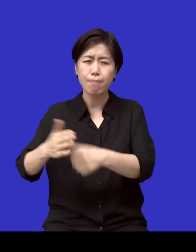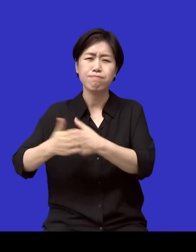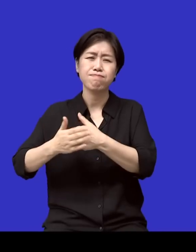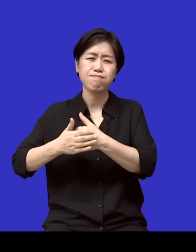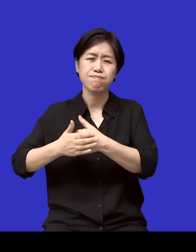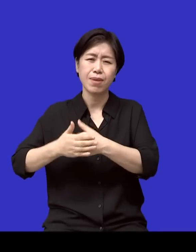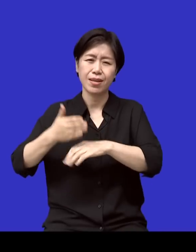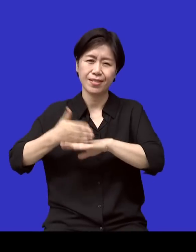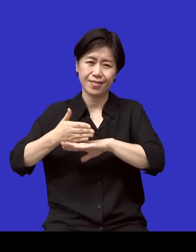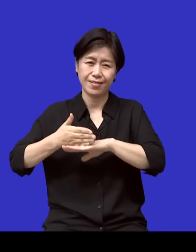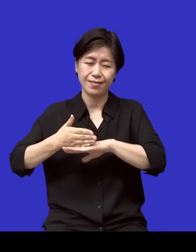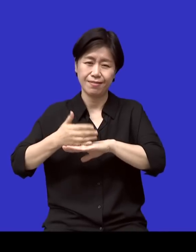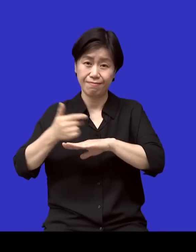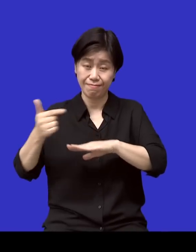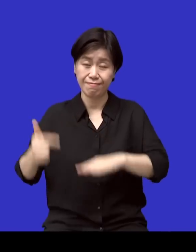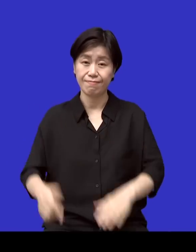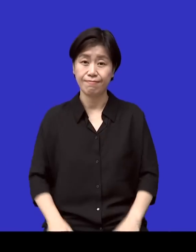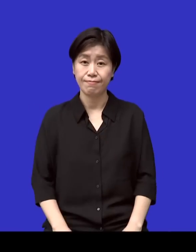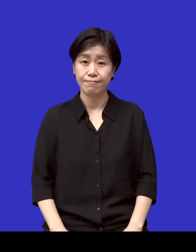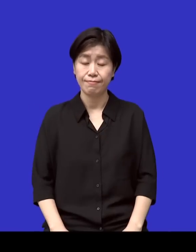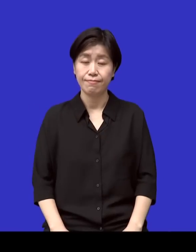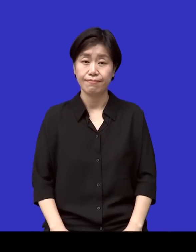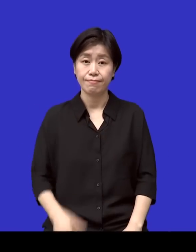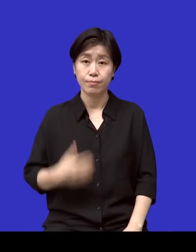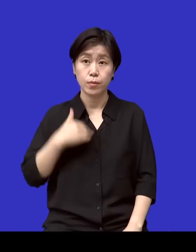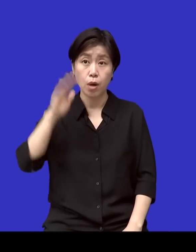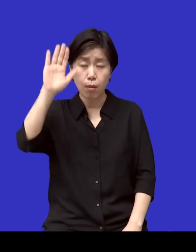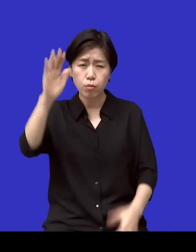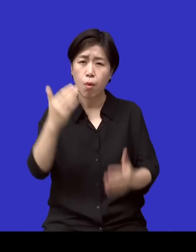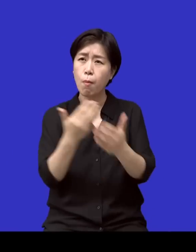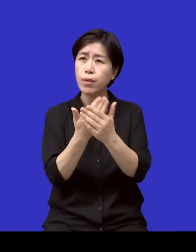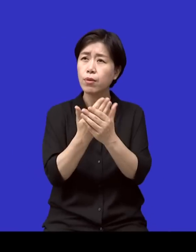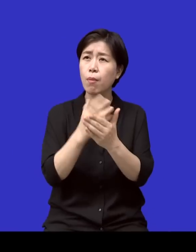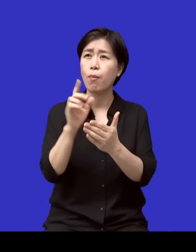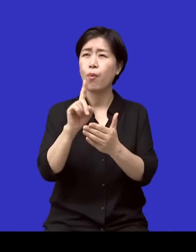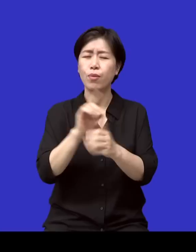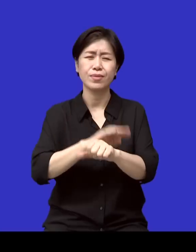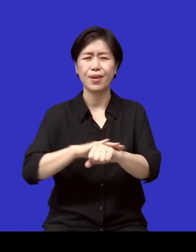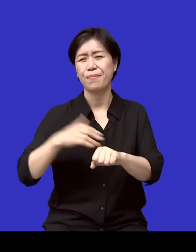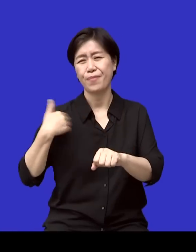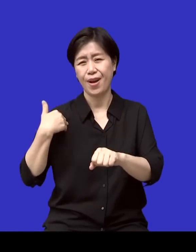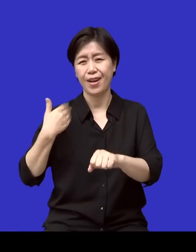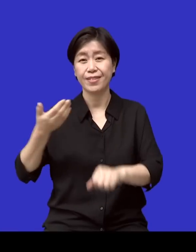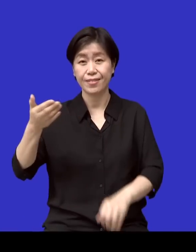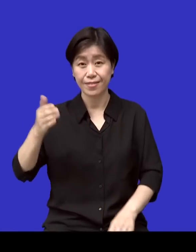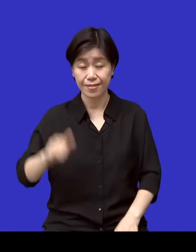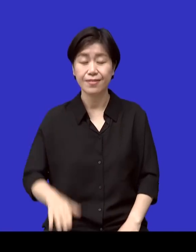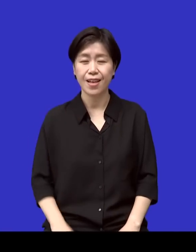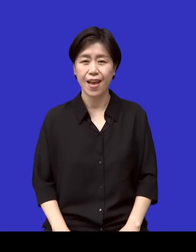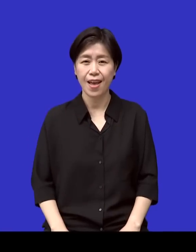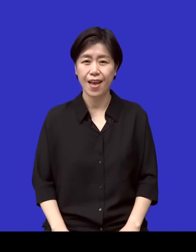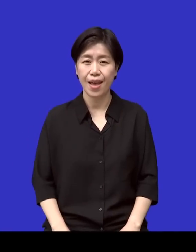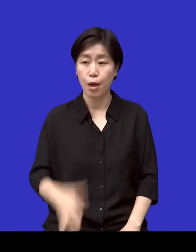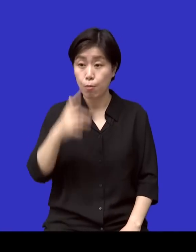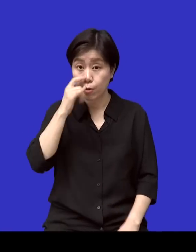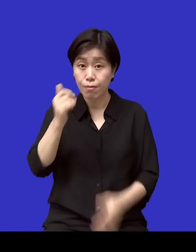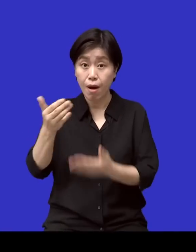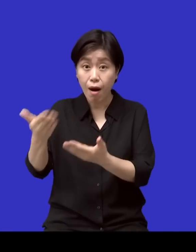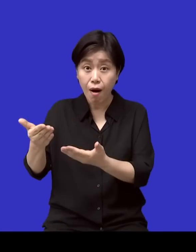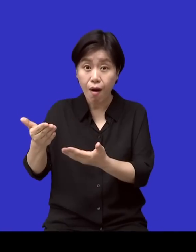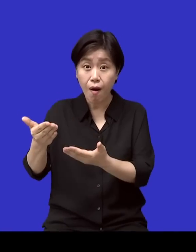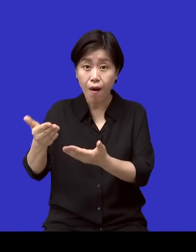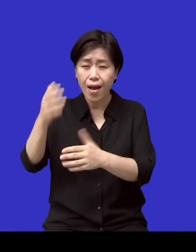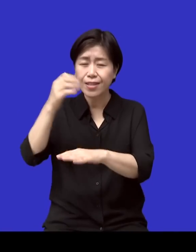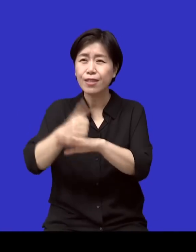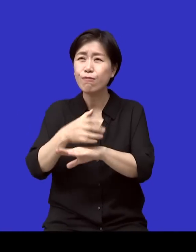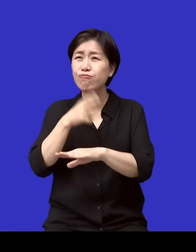고마워. 내가 어디까지 올라갈 수 있을지는 모르겠지만, 엄마, 아빠 나중에 늙었을 때 손에 물 한 방울